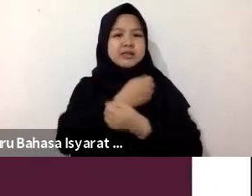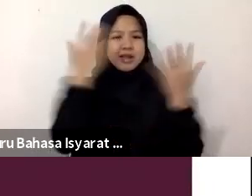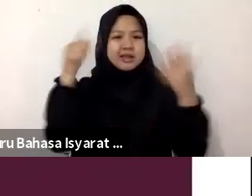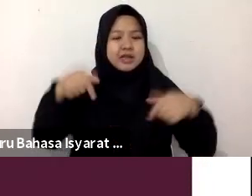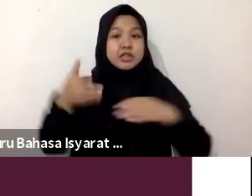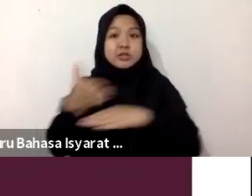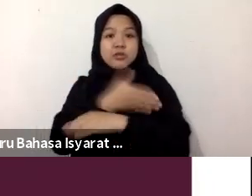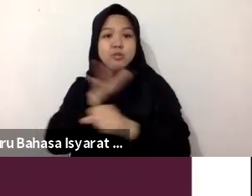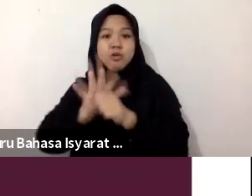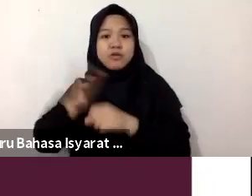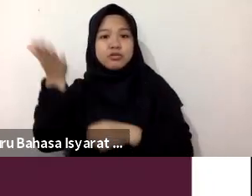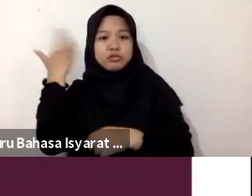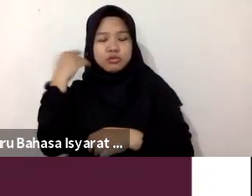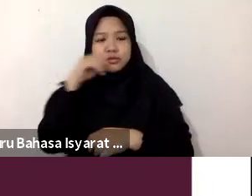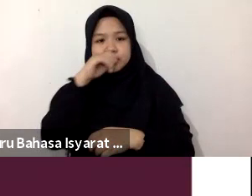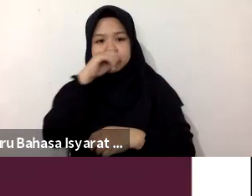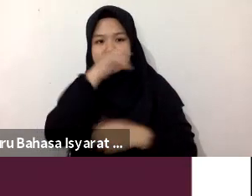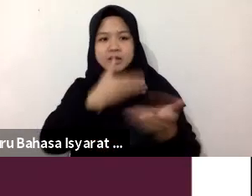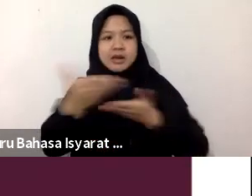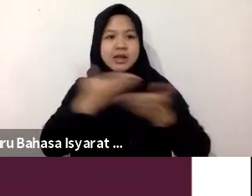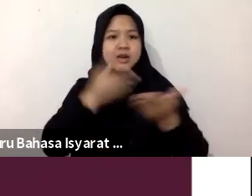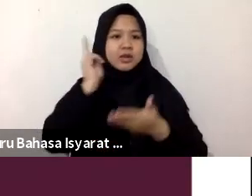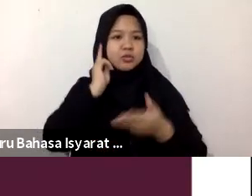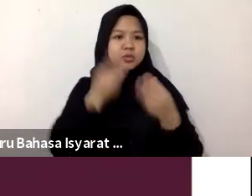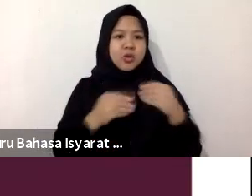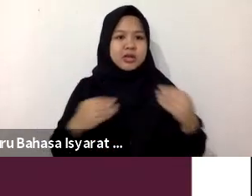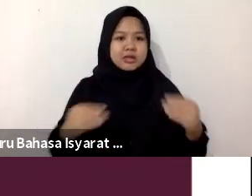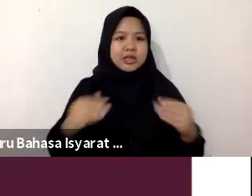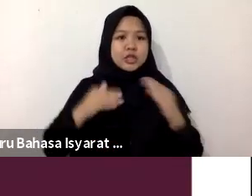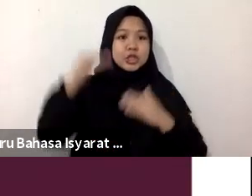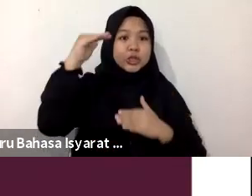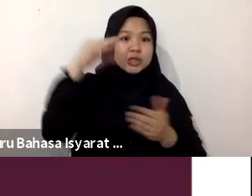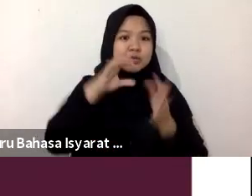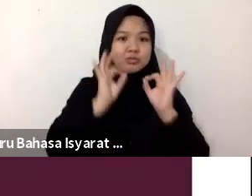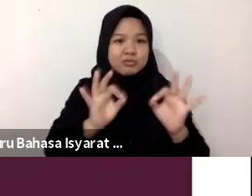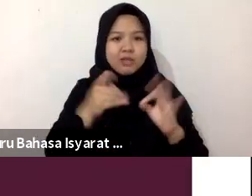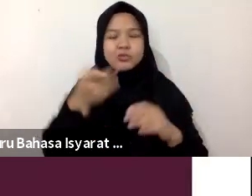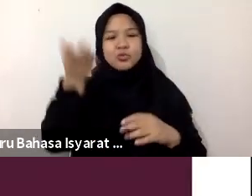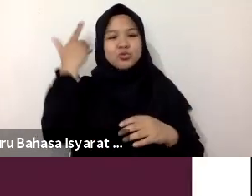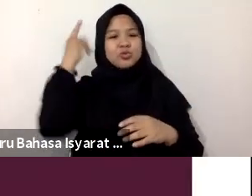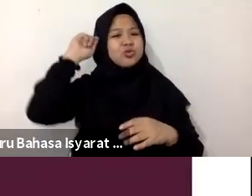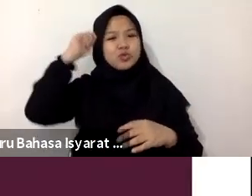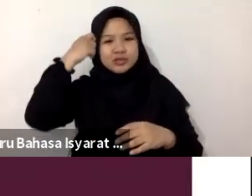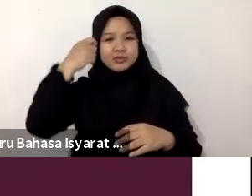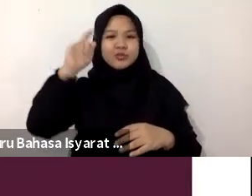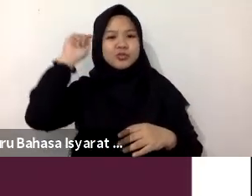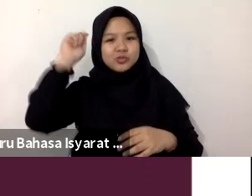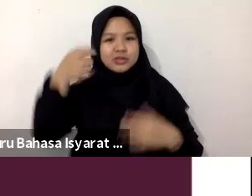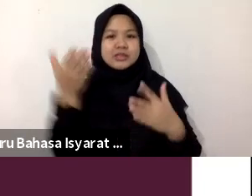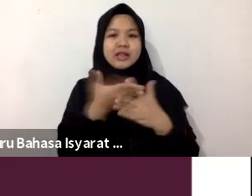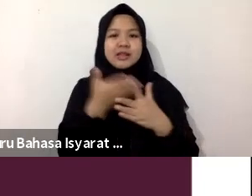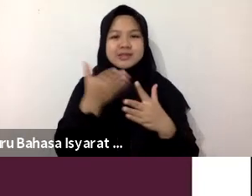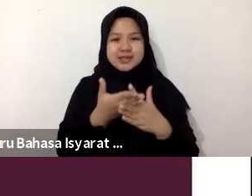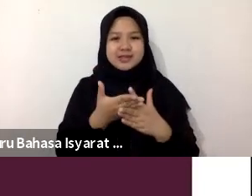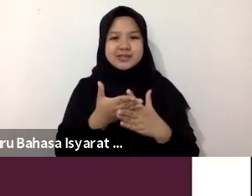COVID dulu, layanan ibu berkualitas tinggi dan tepat waktu sulit didapatkan katanya. Sulit mendapat aksesnya,